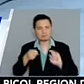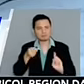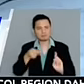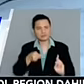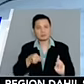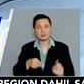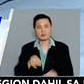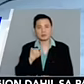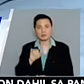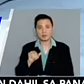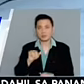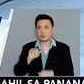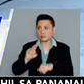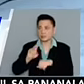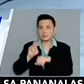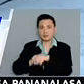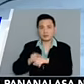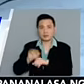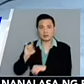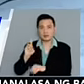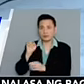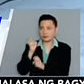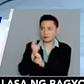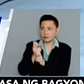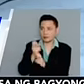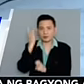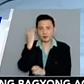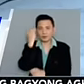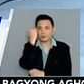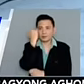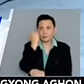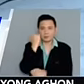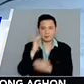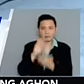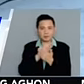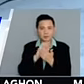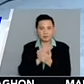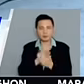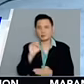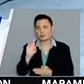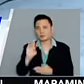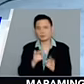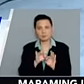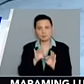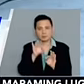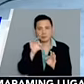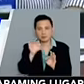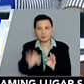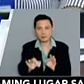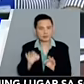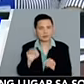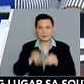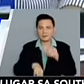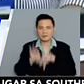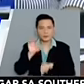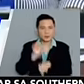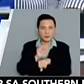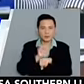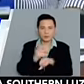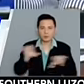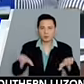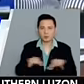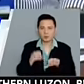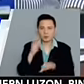ID dahil kulang sa papeles. O kaya nadidelay sa paghahanap ng trabaho dahil hindi makakuha ng school